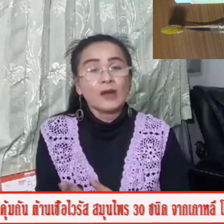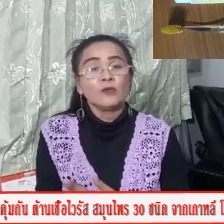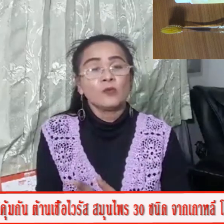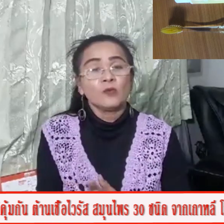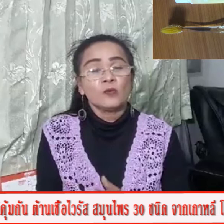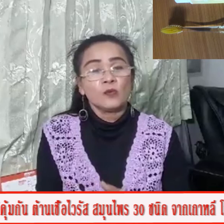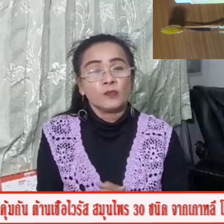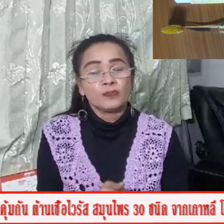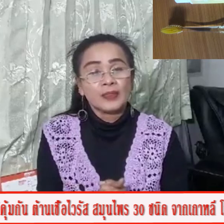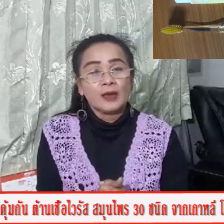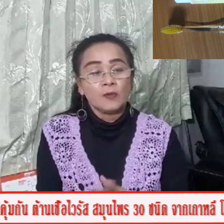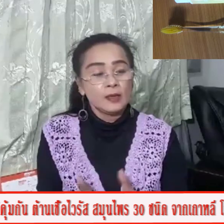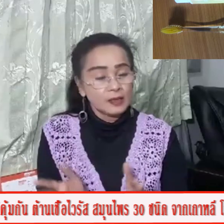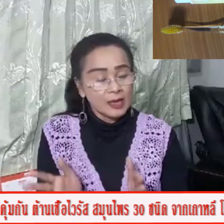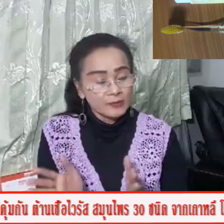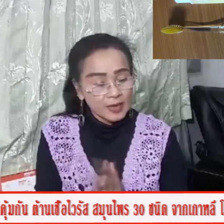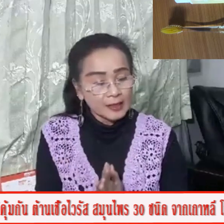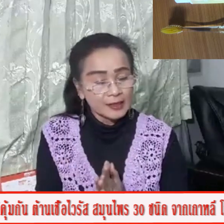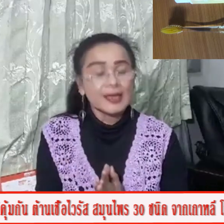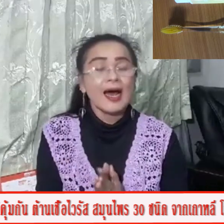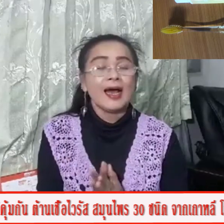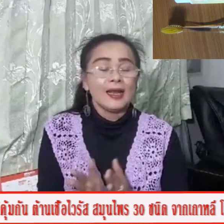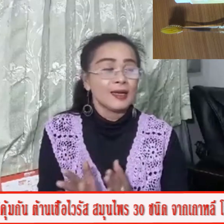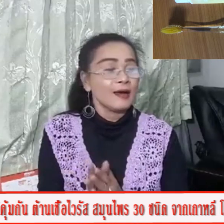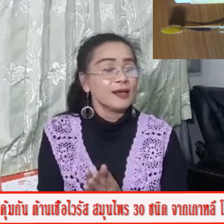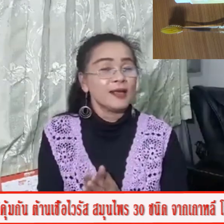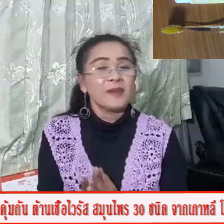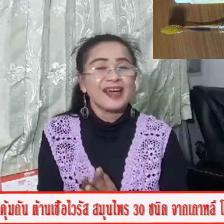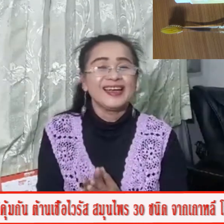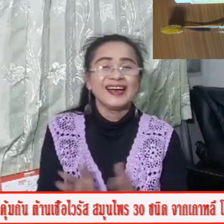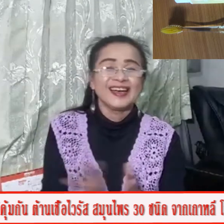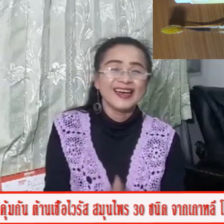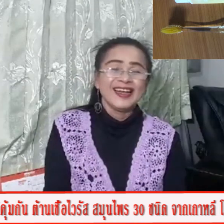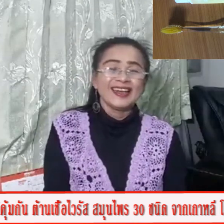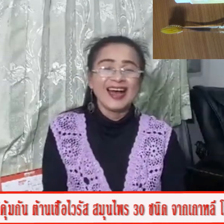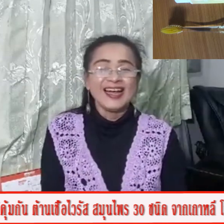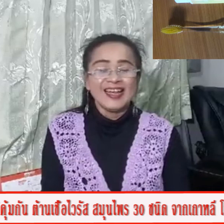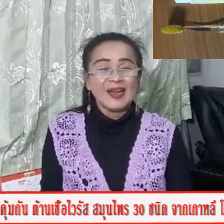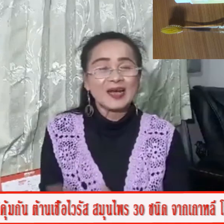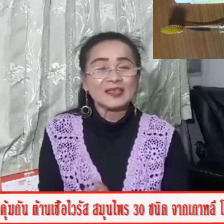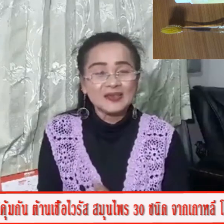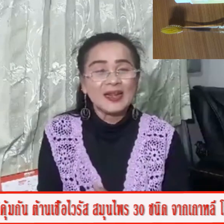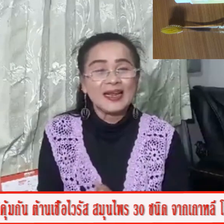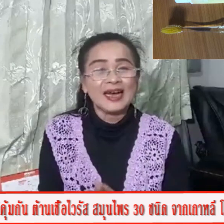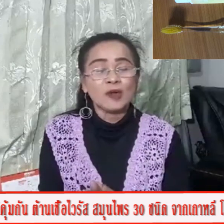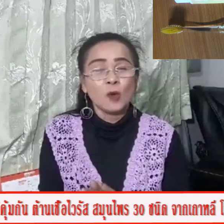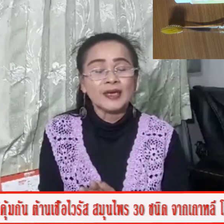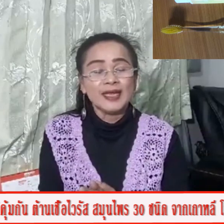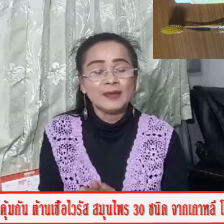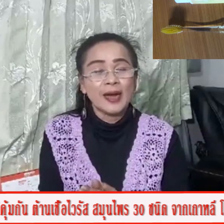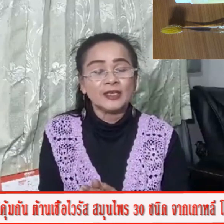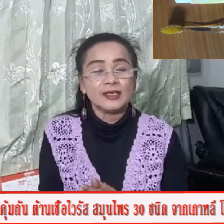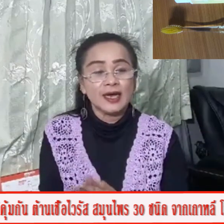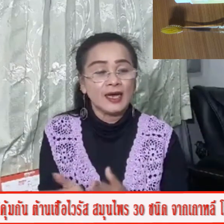วิรัตท่านวิรัตนะคะแล้วก็เฮียเม้งนะคะแล้วก็สสหลายๆท่านลงพื้น